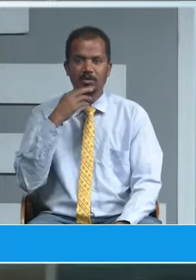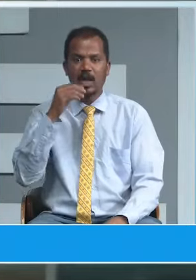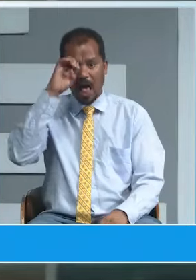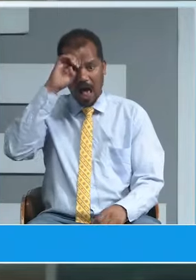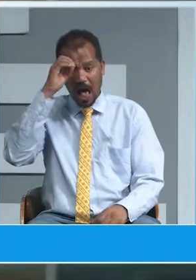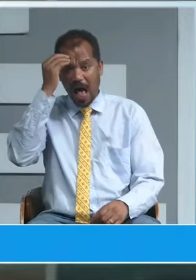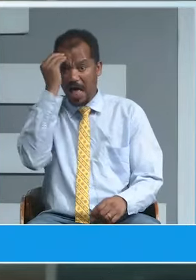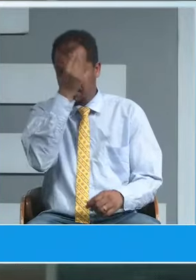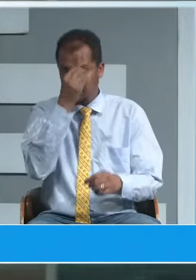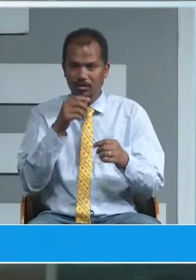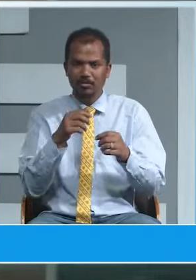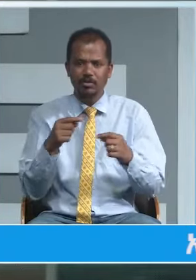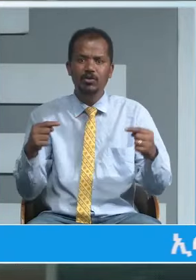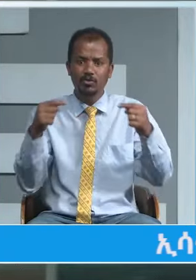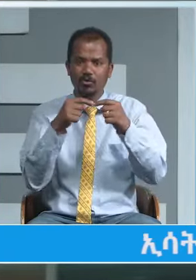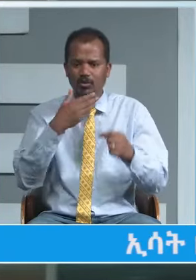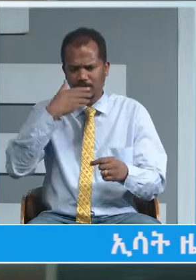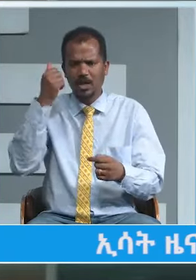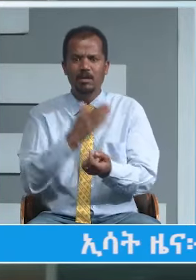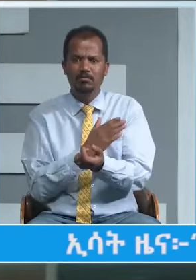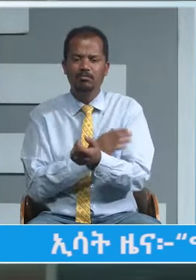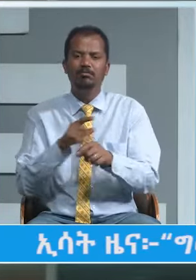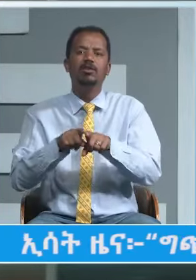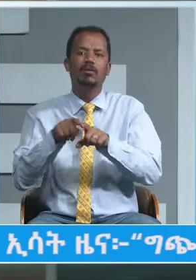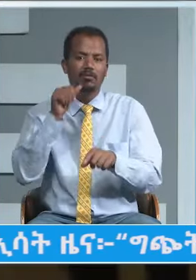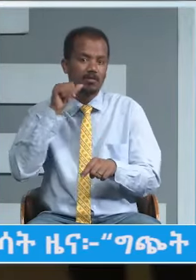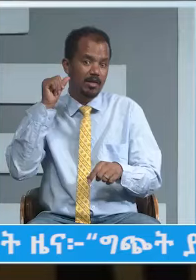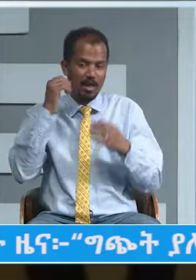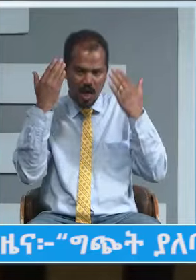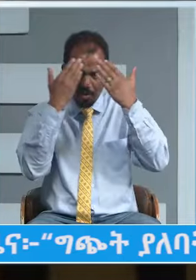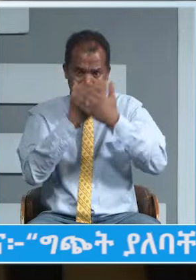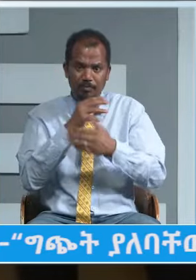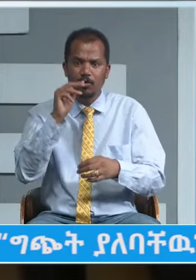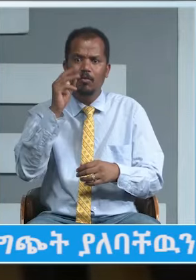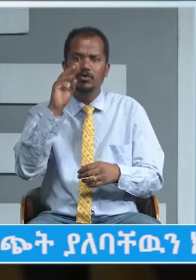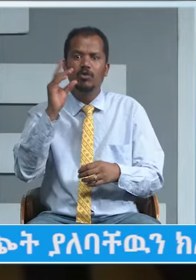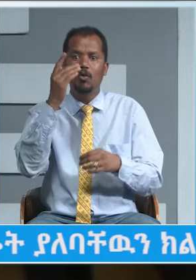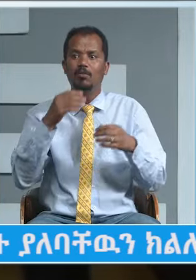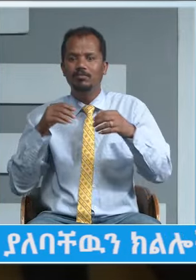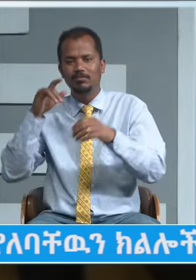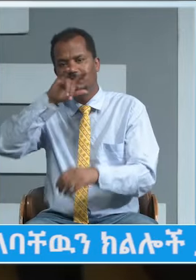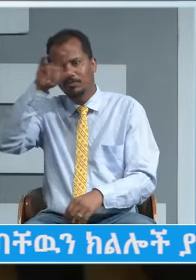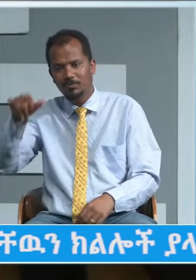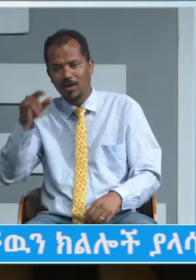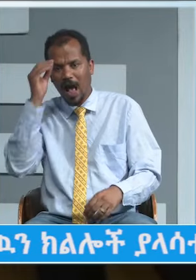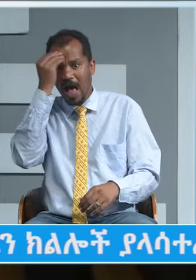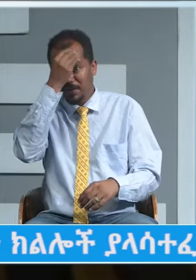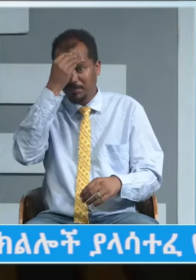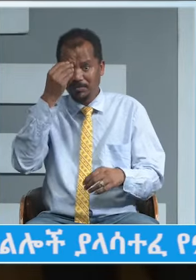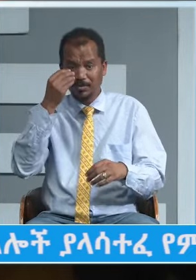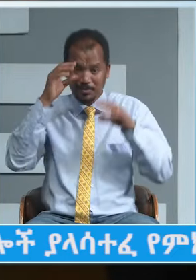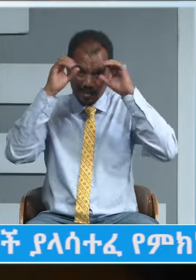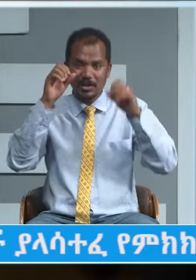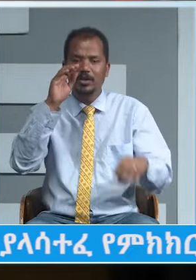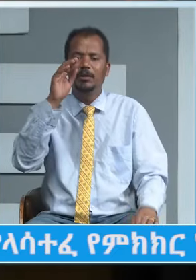ሩሲያና አረብ ኤምሬትስ ግንኙነታቸውን ወደ ስትራቴጂያዊ አጋርነት ለማሳደግ ተስማሙ። በትላንትናው ዕለት አመሻሽ ላይ ሞስኮ የደረሱት የተባበሩት አረብ ኤምሬትስ